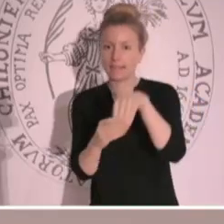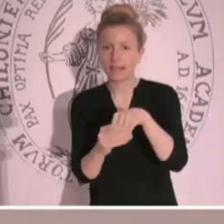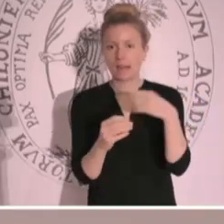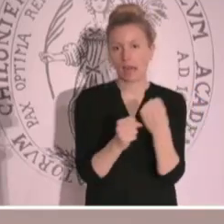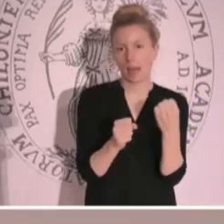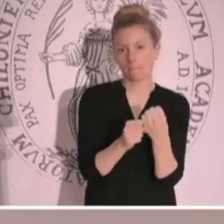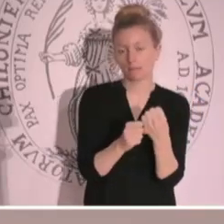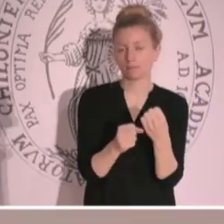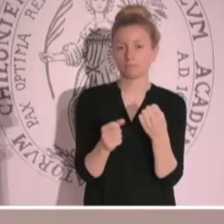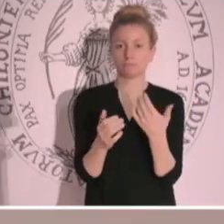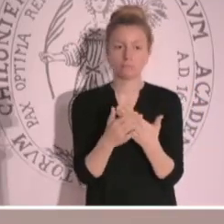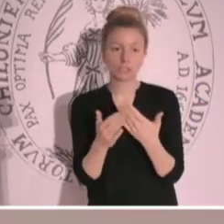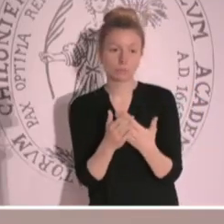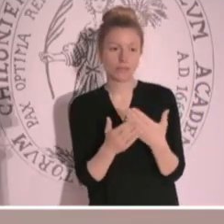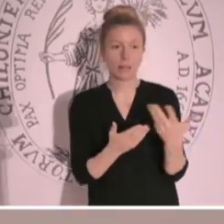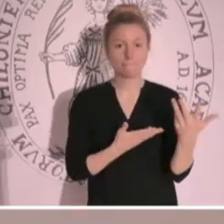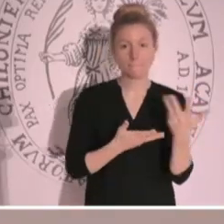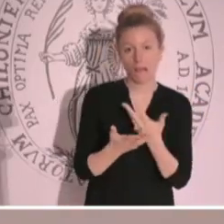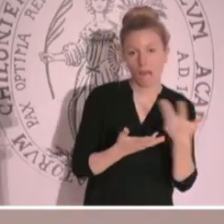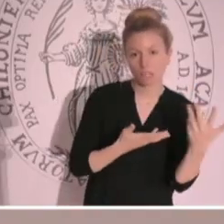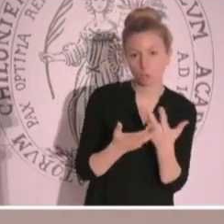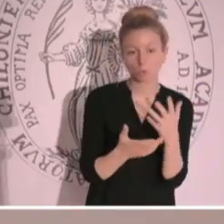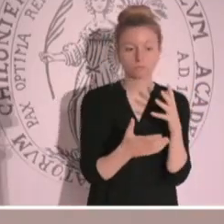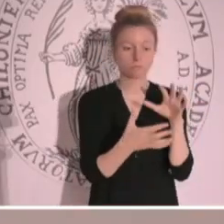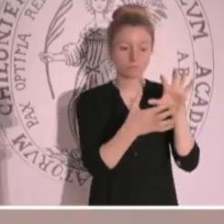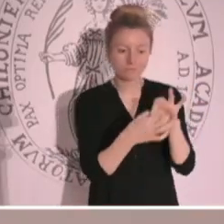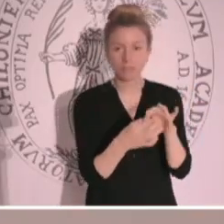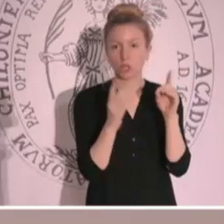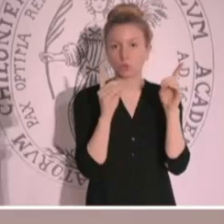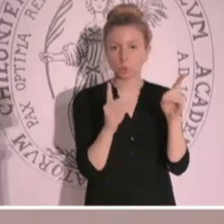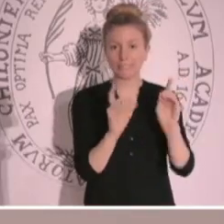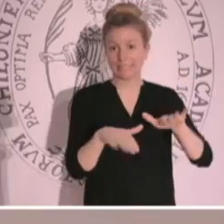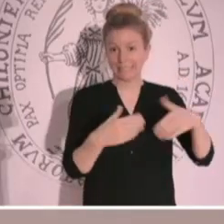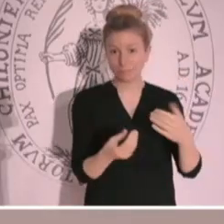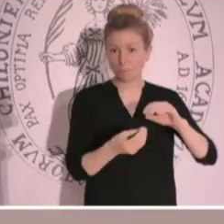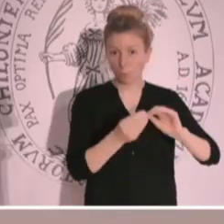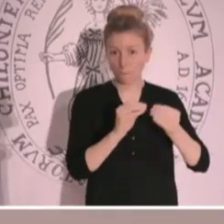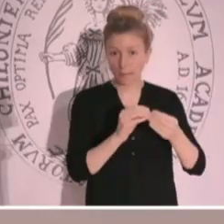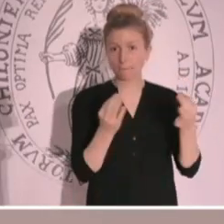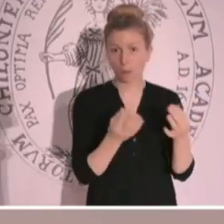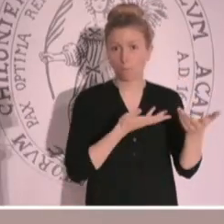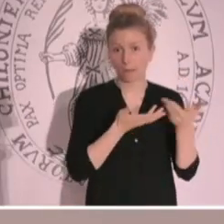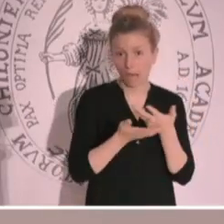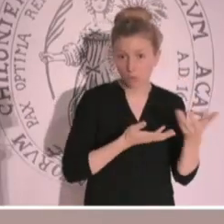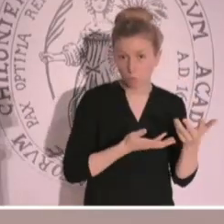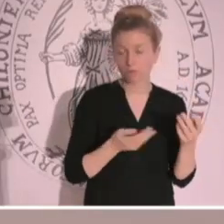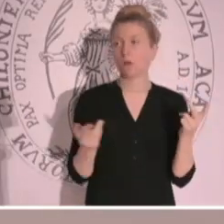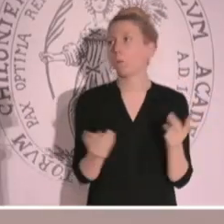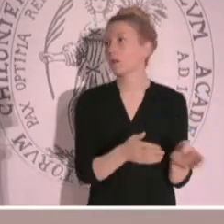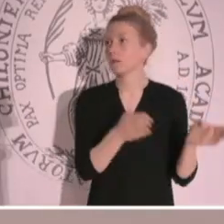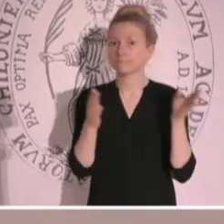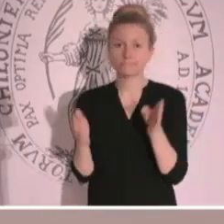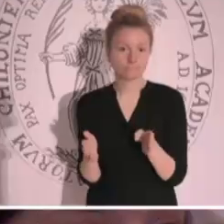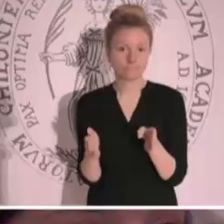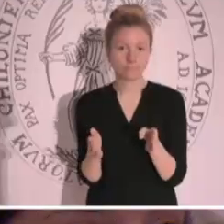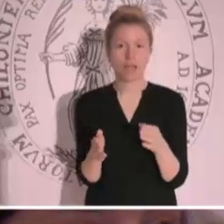Melina ist, wenn ihr irgendwelche Probleme mit den Dozierenden habt, oder wenn ihr euch an Inko wendet, der ist für euch da, wenn ihr Probleme mit